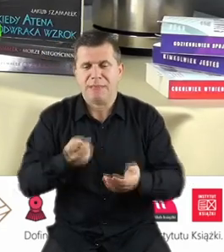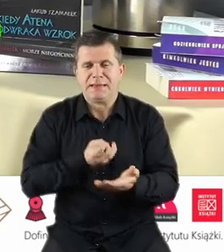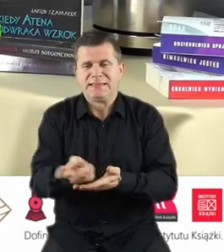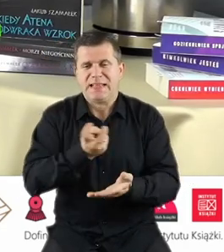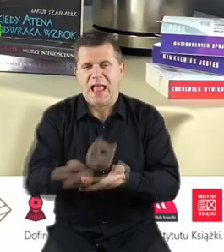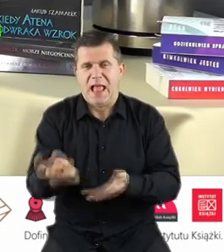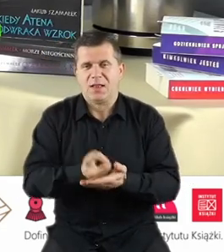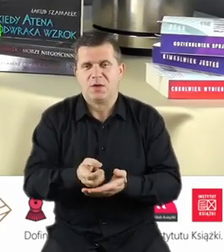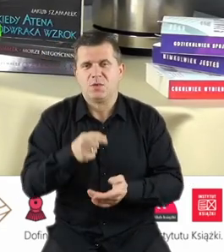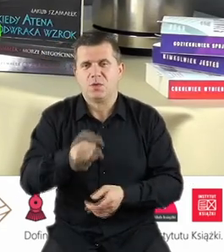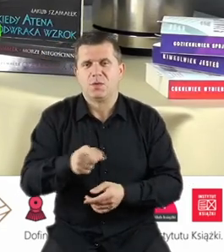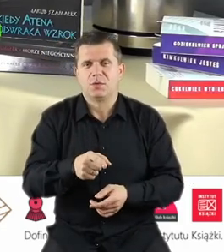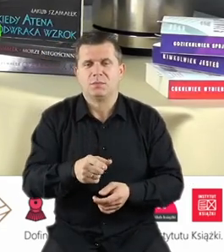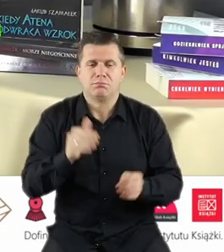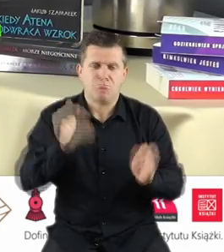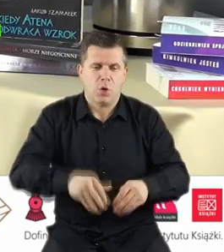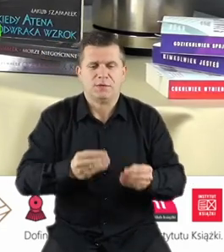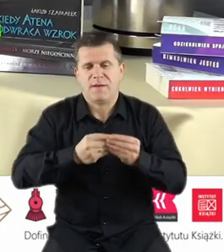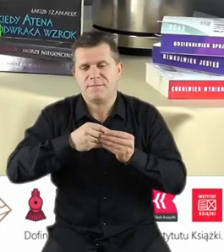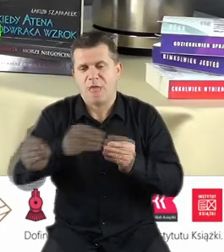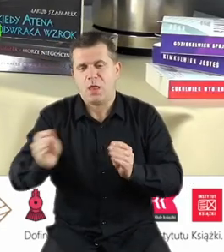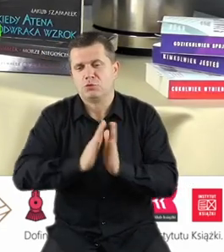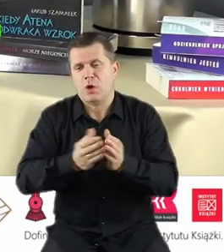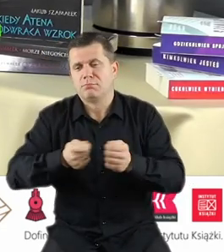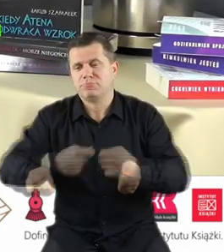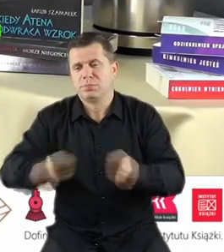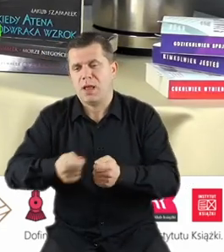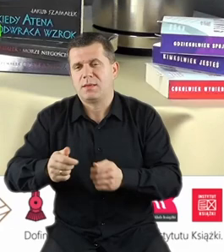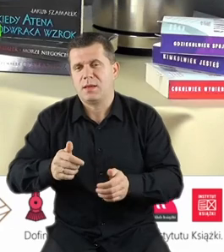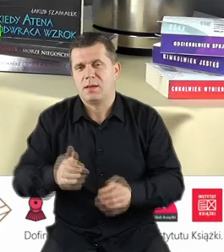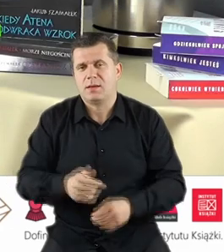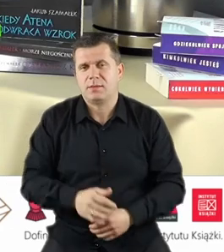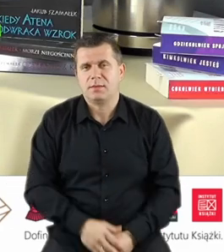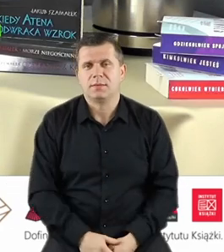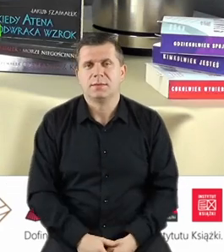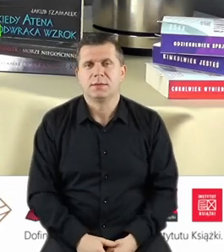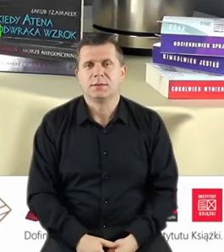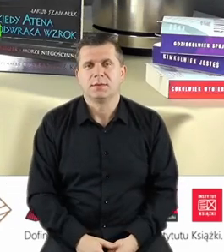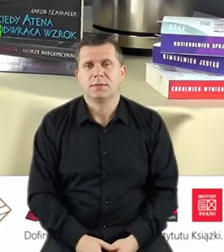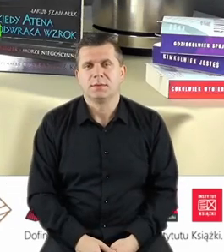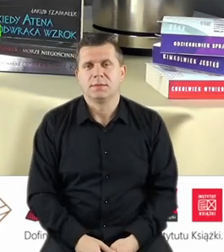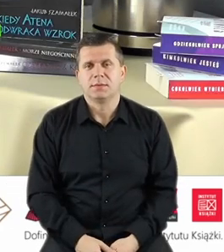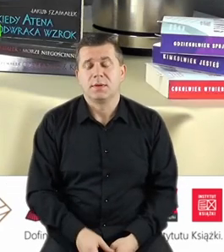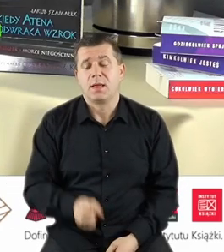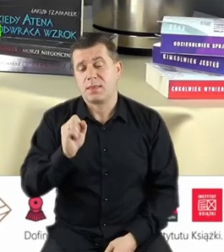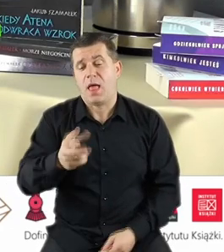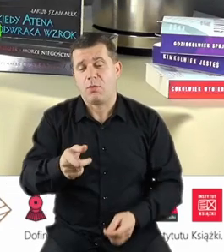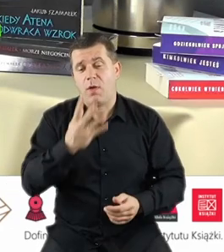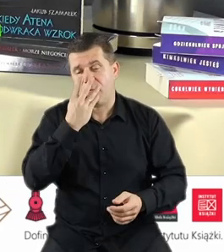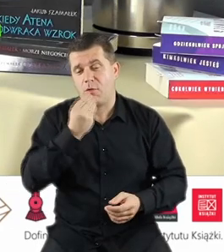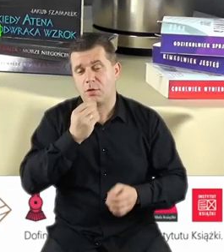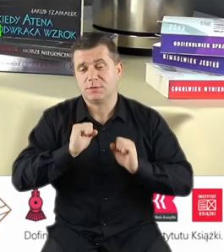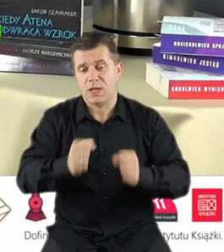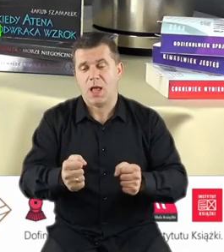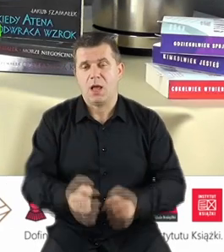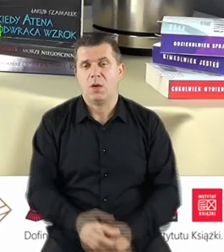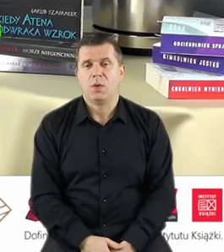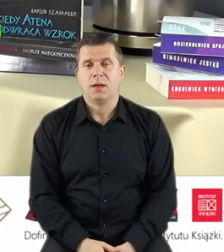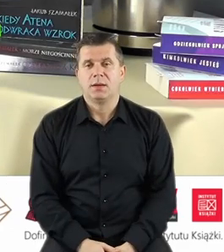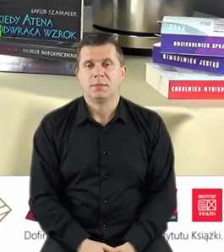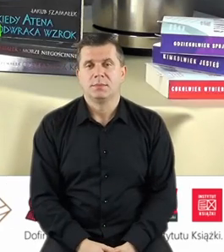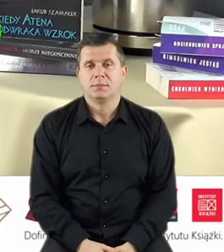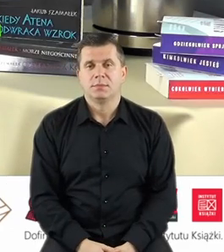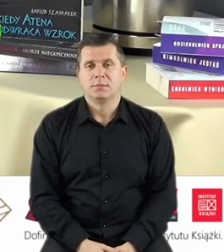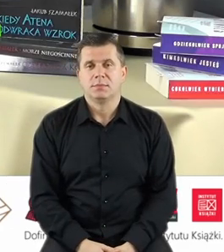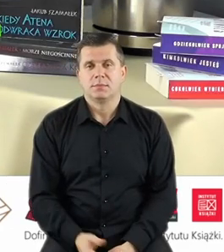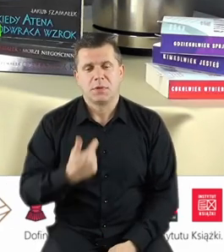by się to przekładało na więcej książek sprzedanych. To jest jakby niestety tak to działa. Więc ja sobie